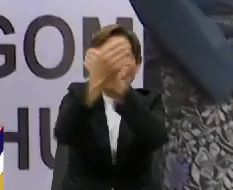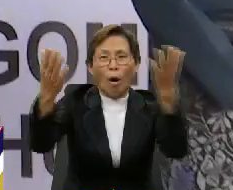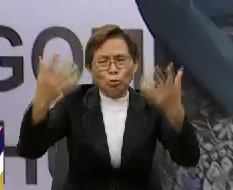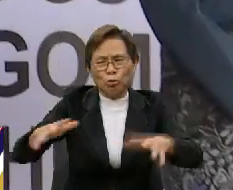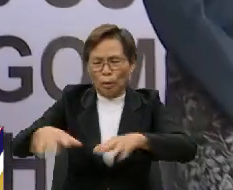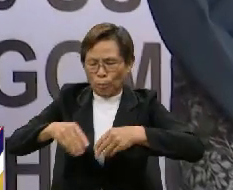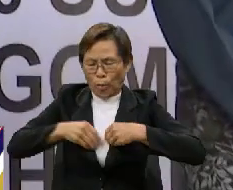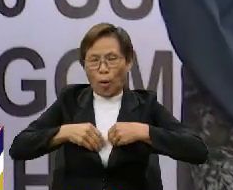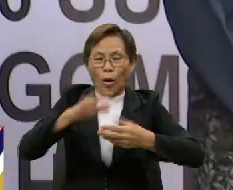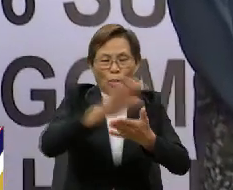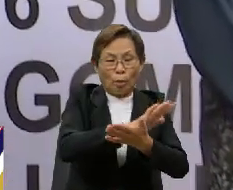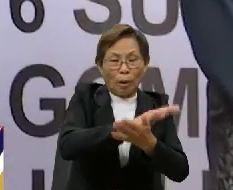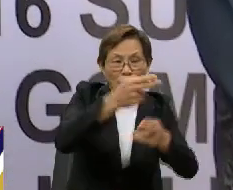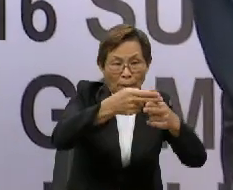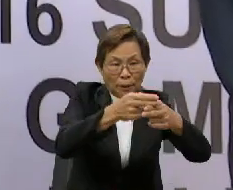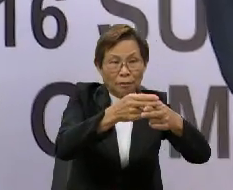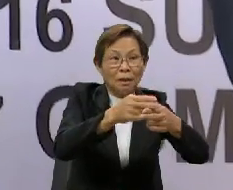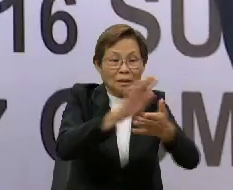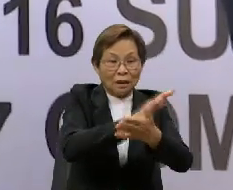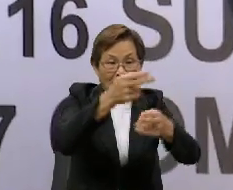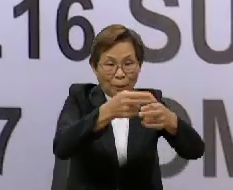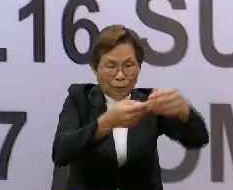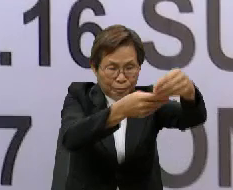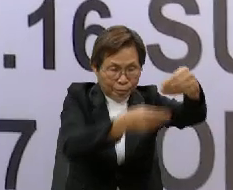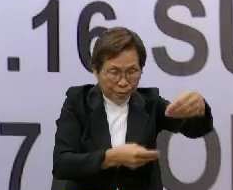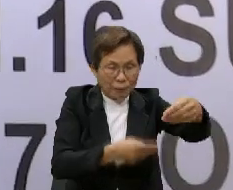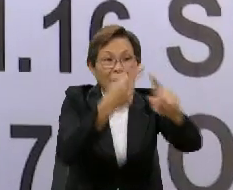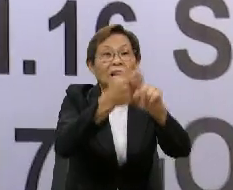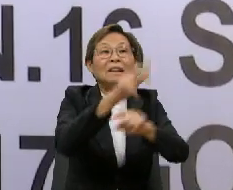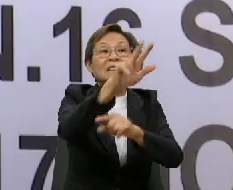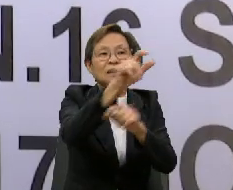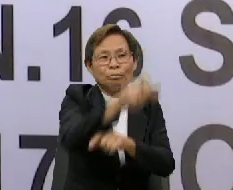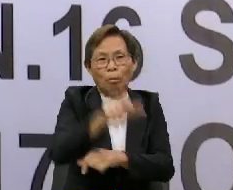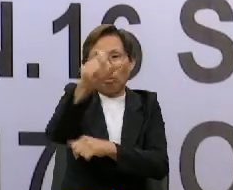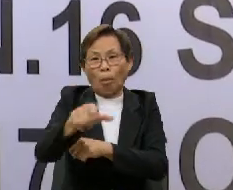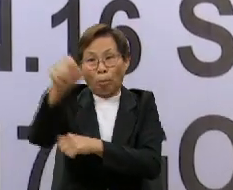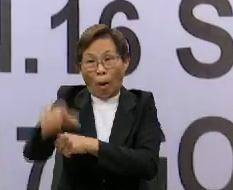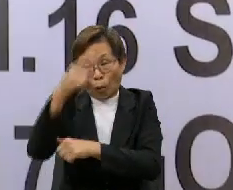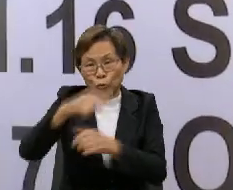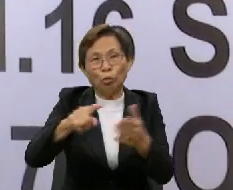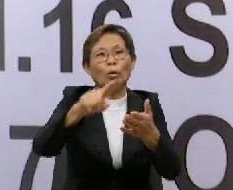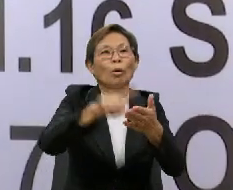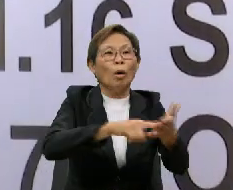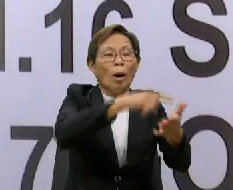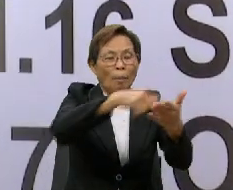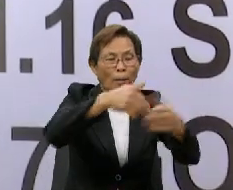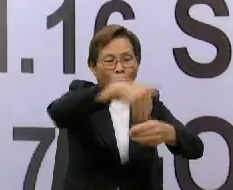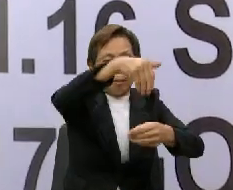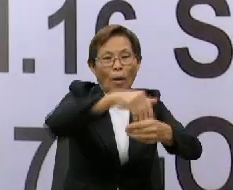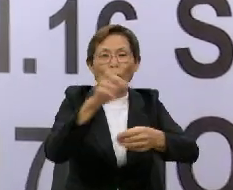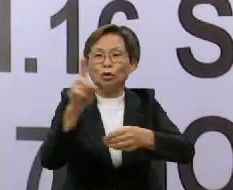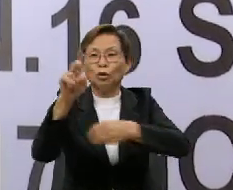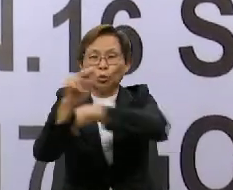telah menerima kertas penamaan calon daripada 3 orang calon bagi pemilihan ke Dewan Undangan